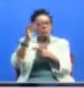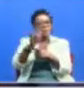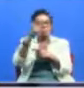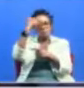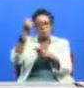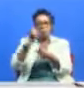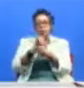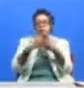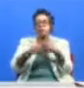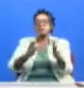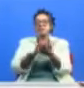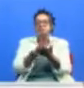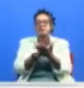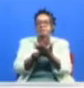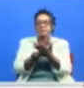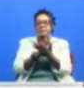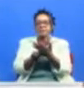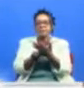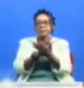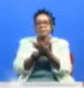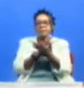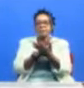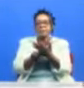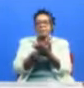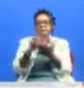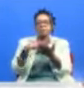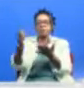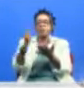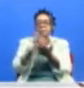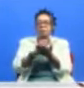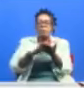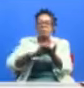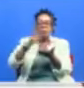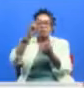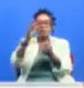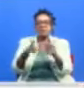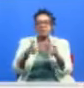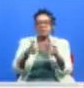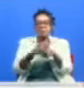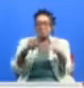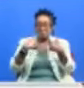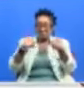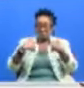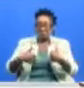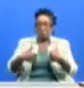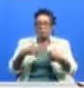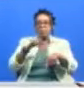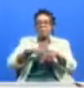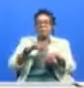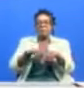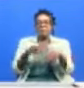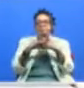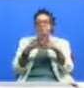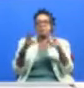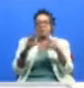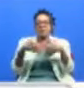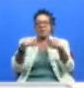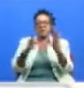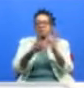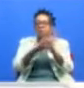lead to job losses in the sector. Vyombo vya habari zinaajiri wa Kenya wengi sana kama nyinyi hapa. Wakati unaanza